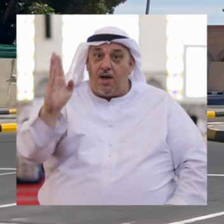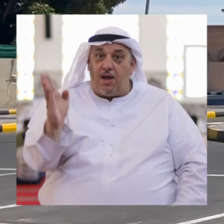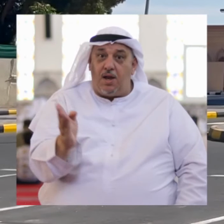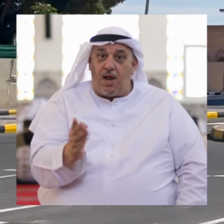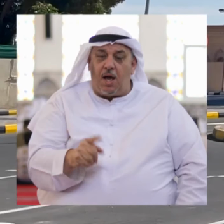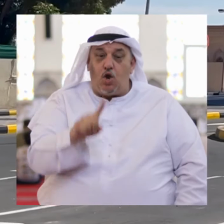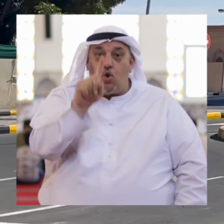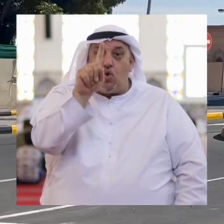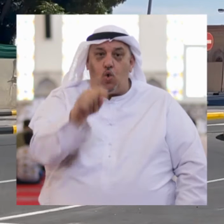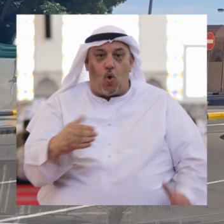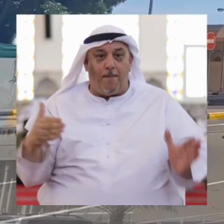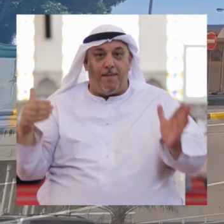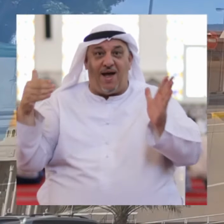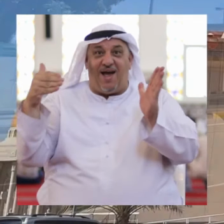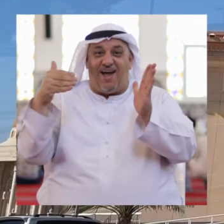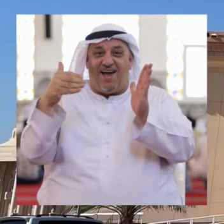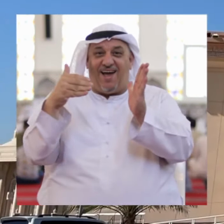الاخر